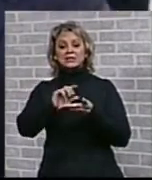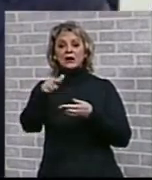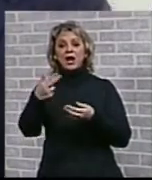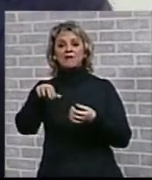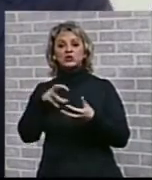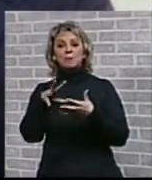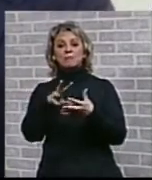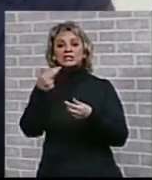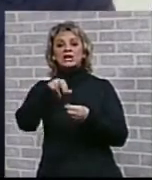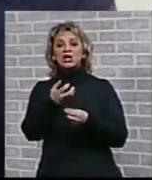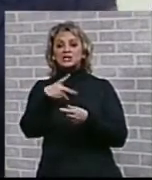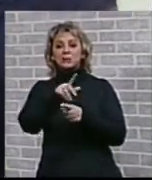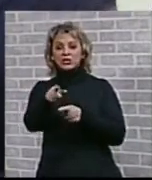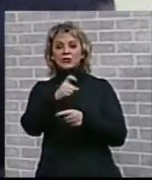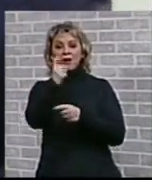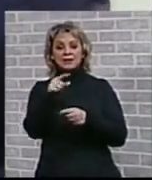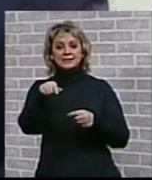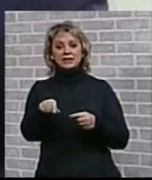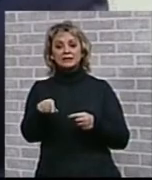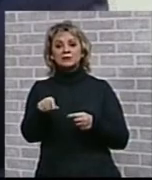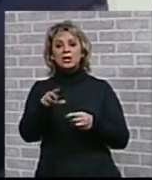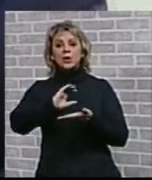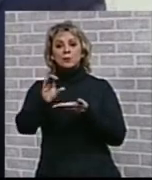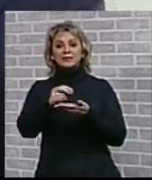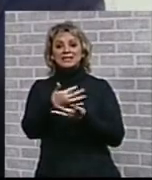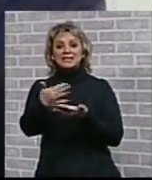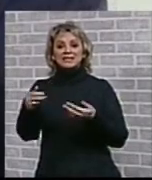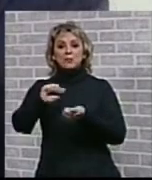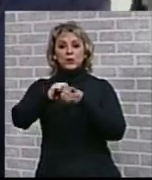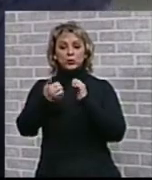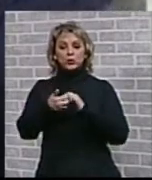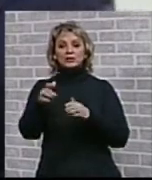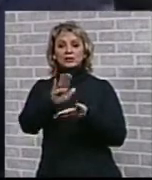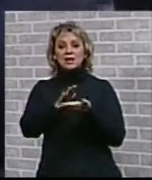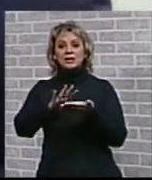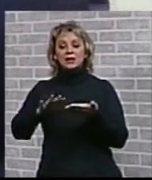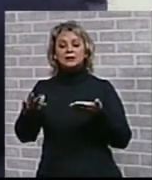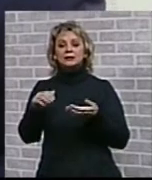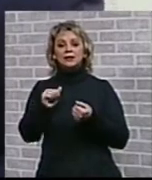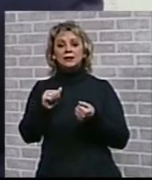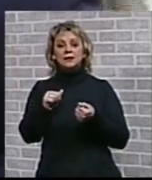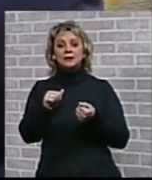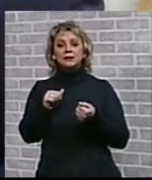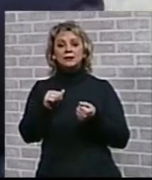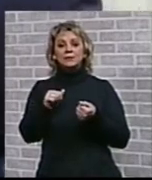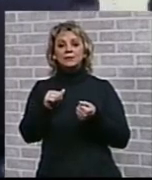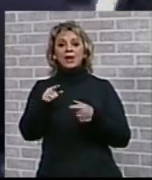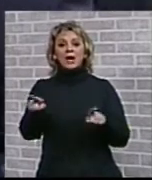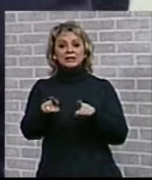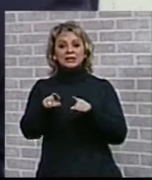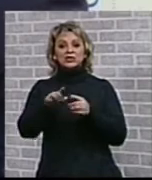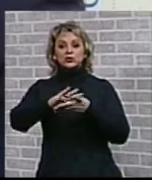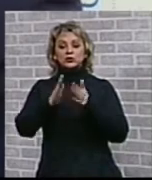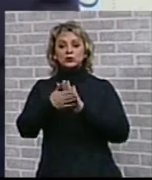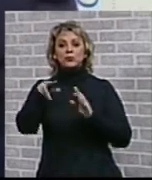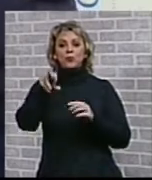до тепличного хозяйства, производства изделий из бетона и так далее, и так далее. Аналогичная ситуация